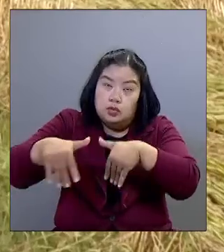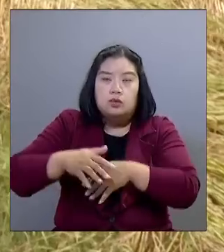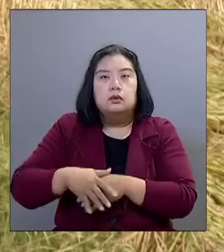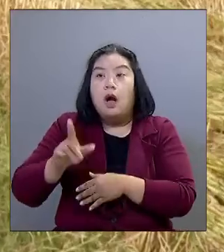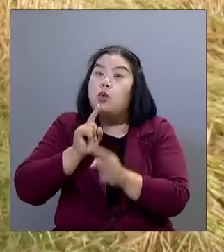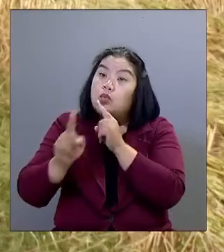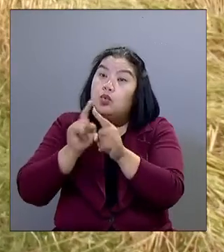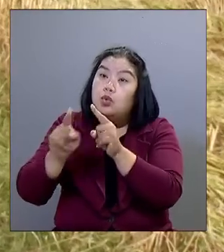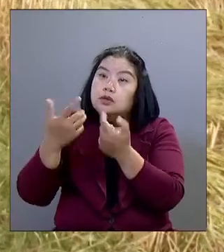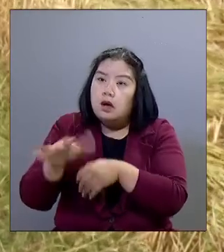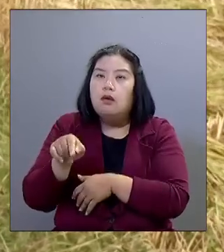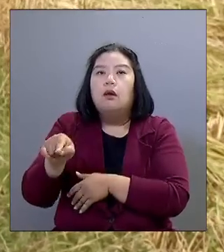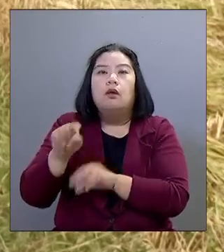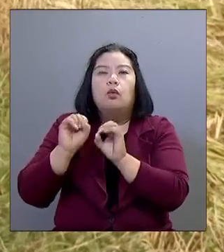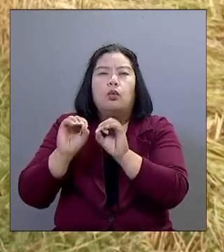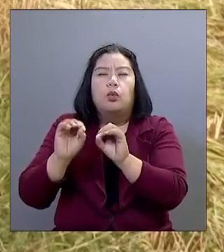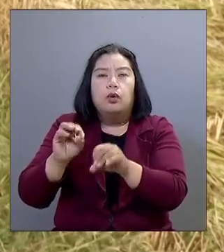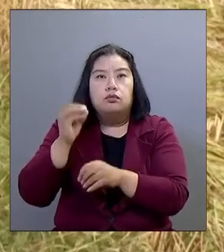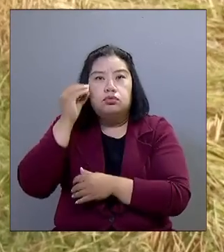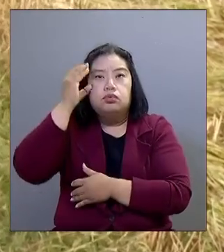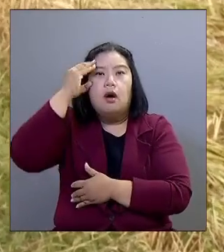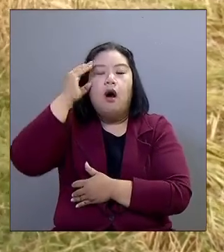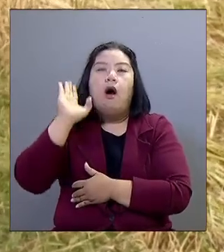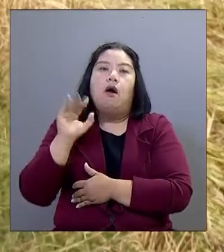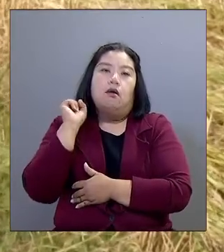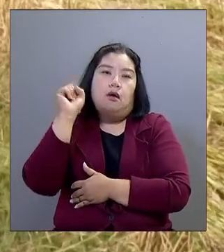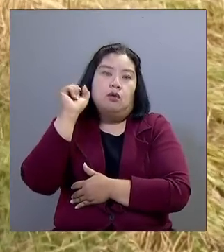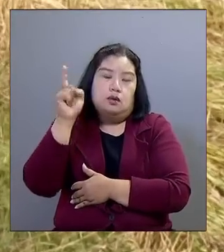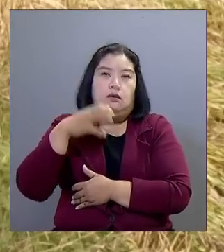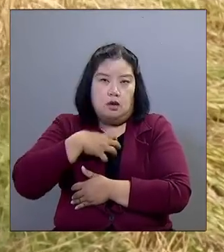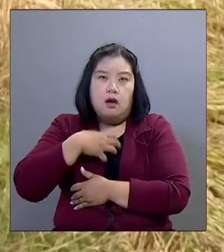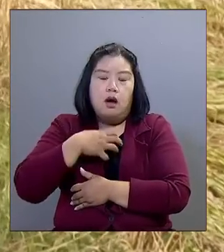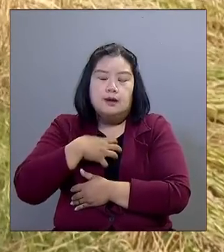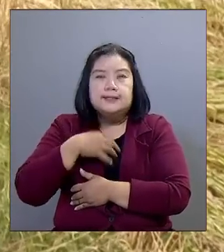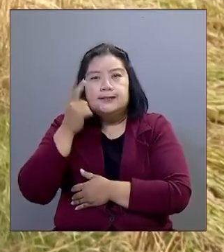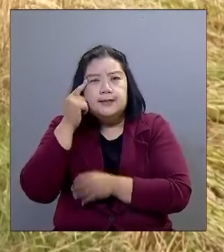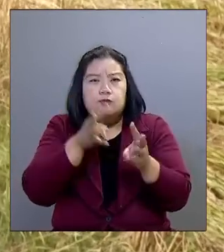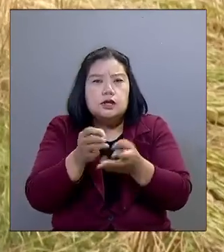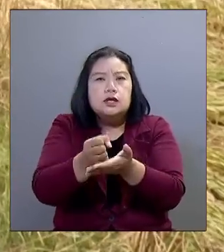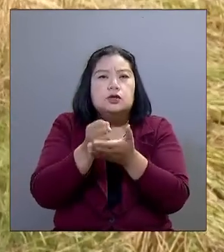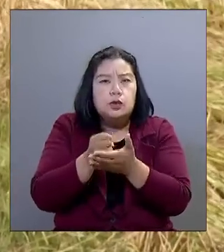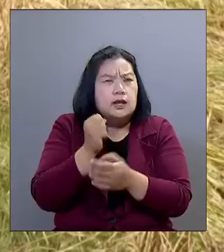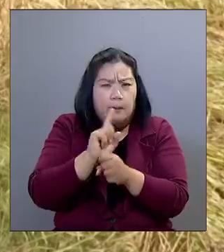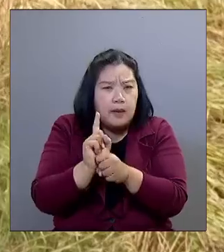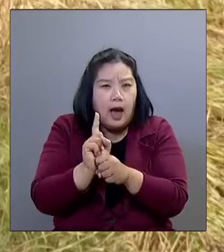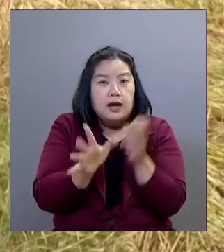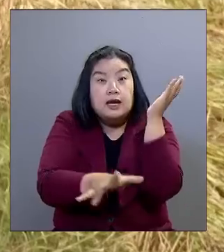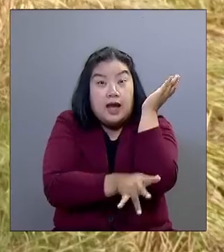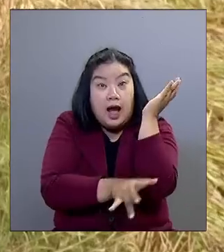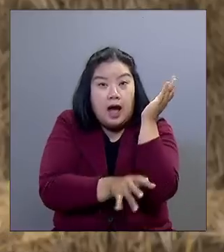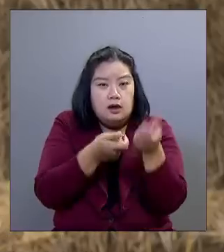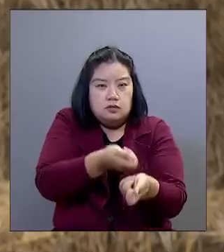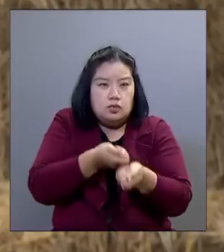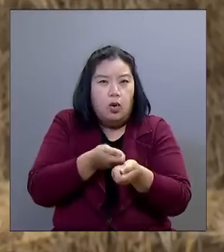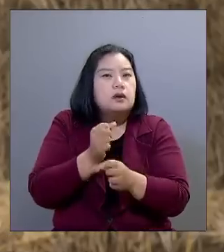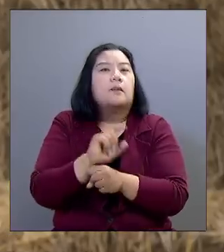ข้าใจเพิ่มมากขึ้นนะคะคือเขามีความกระตือรือร้นแล้วก็พยายามที่จะช่วยเราหาวิ ธีในการเก็บตอสังนี้มาใช้เหมือนกันนะคะ